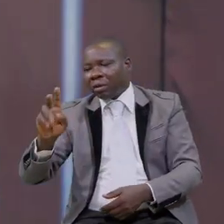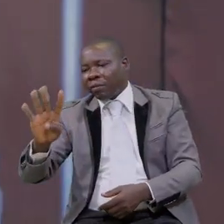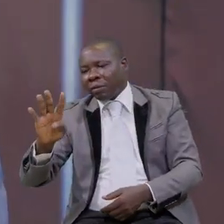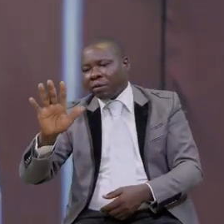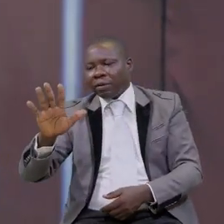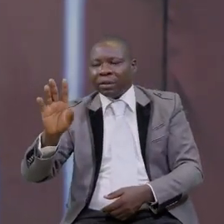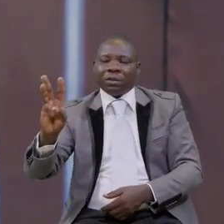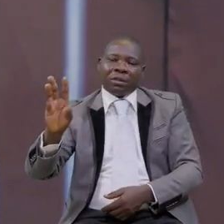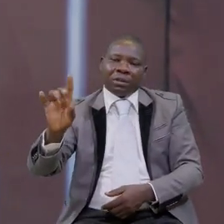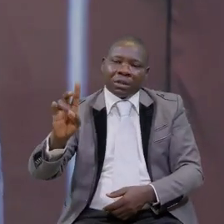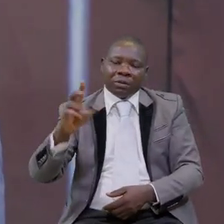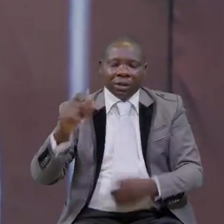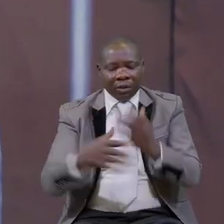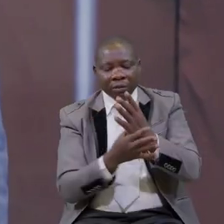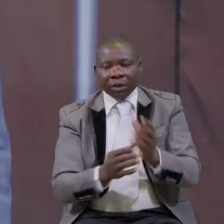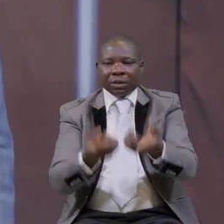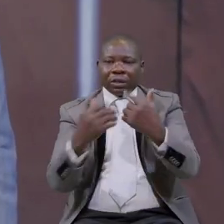chair est revenue à la normale.